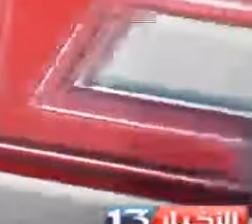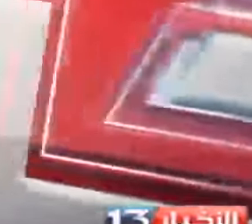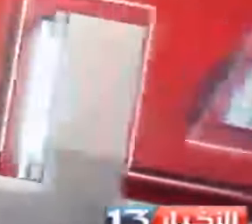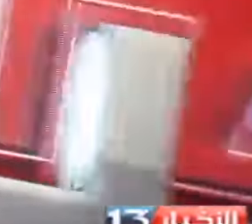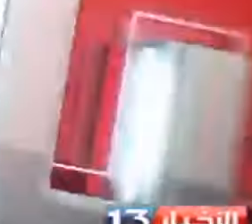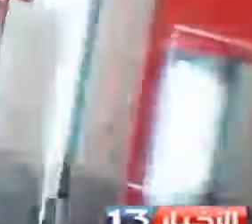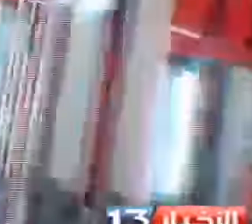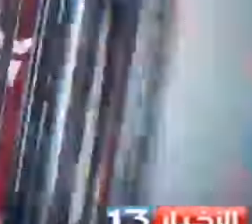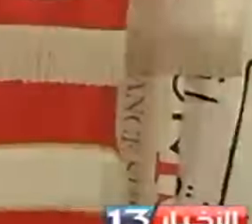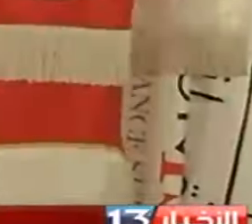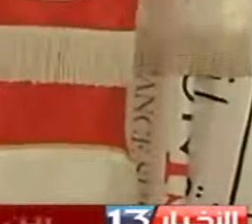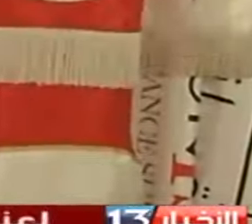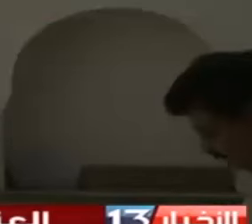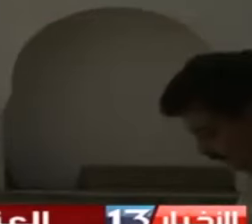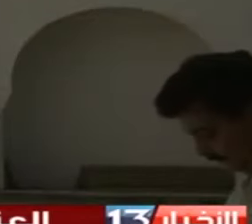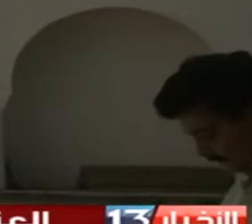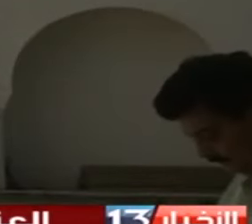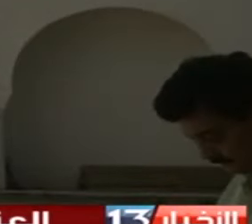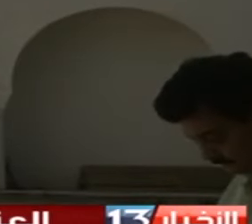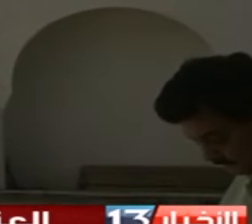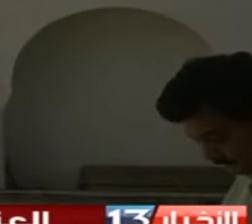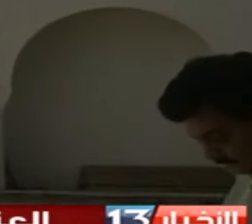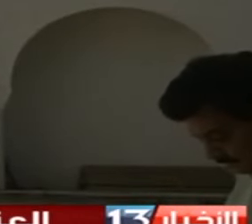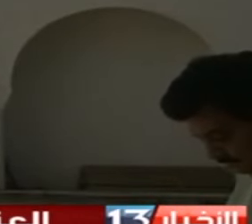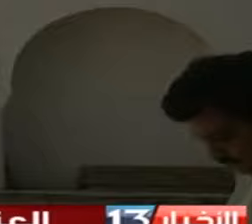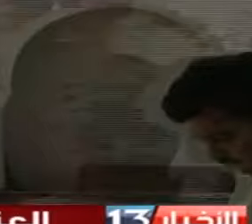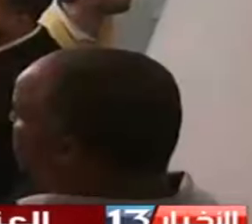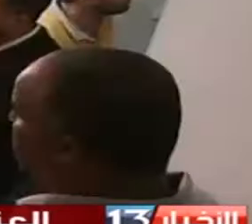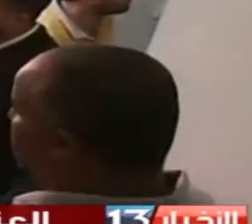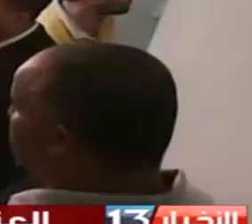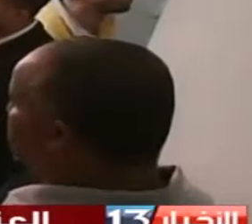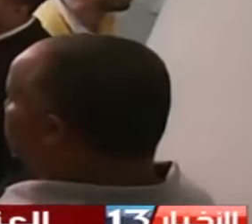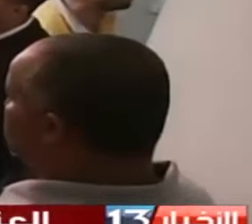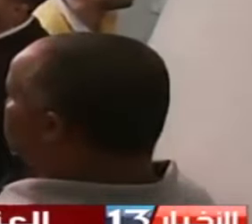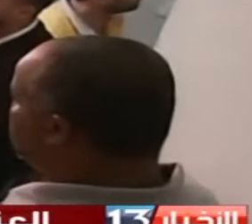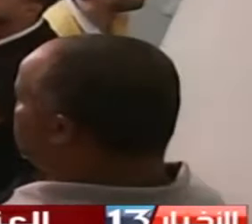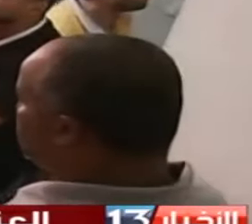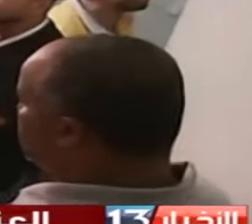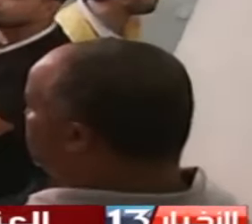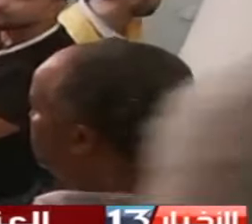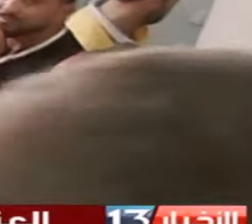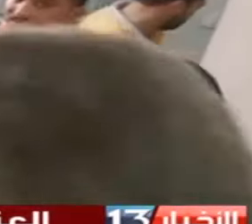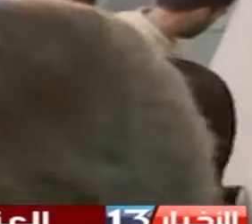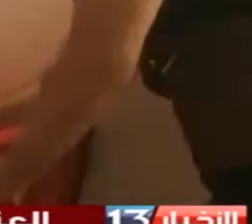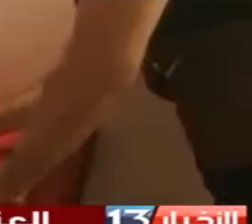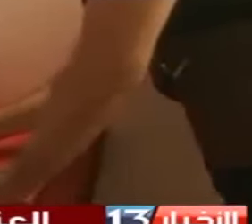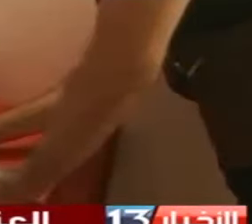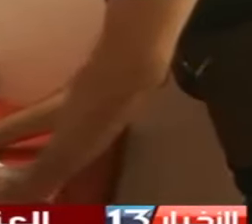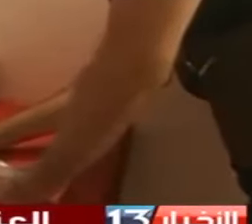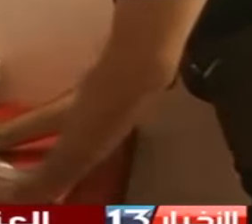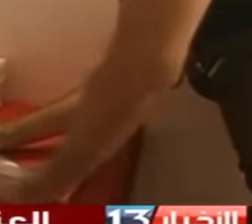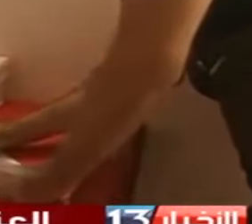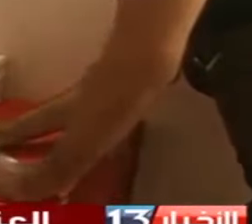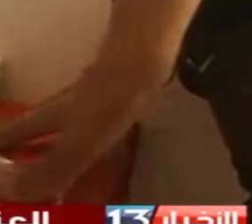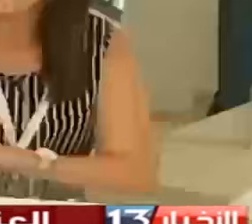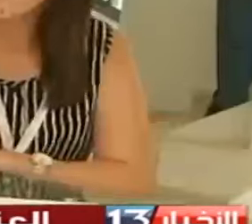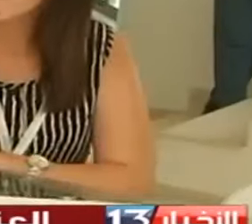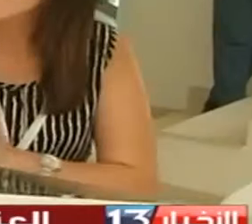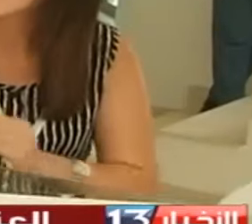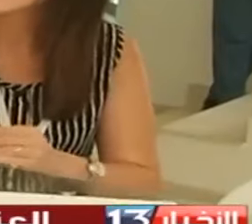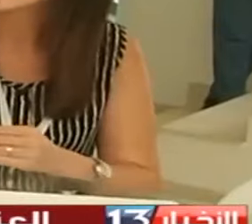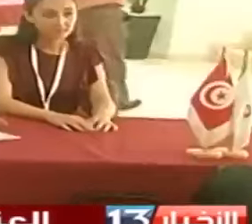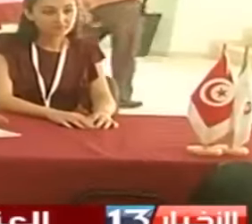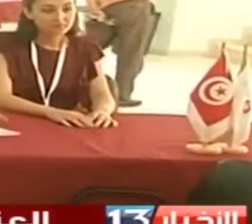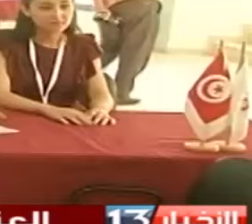الهيئه العليا المستقله للانتخابات اشرع في قبوله ترشحه للانتخابات التشريعيه القادمه والغرب يصرح